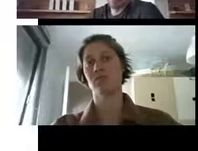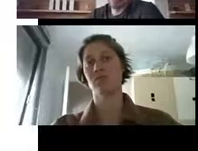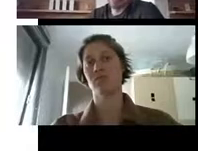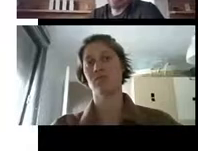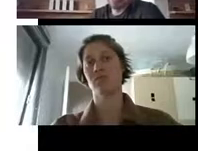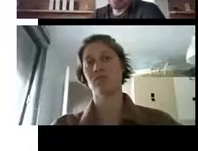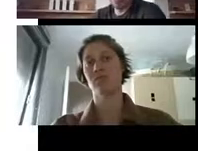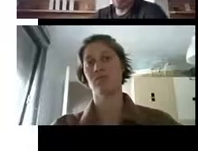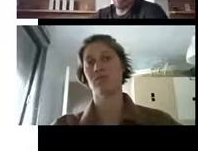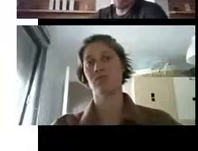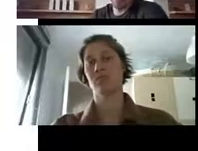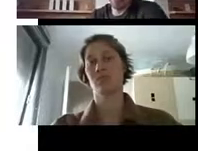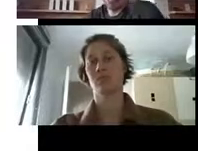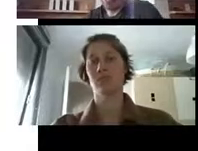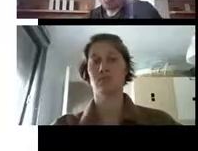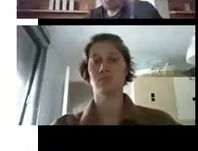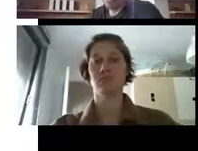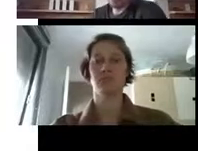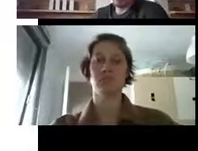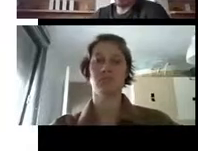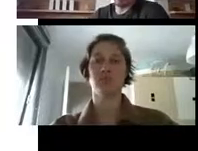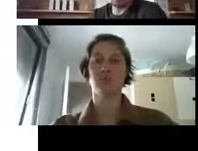Geen open deurdagen, geen slotfeesten, geen bezoekjes van